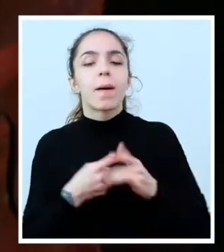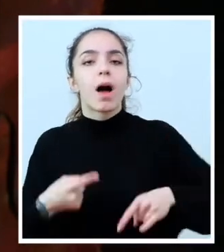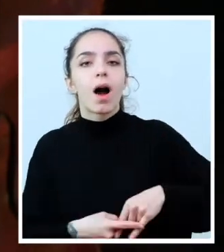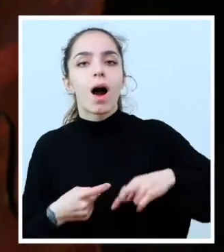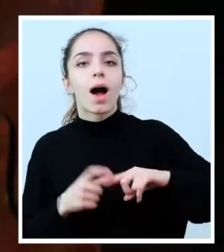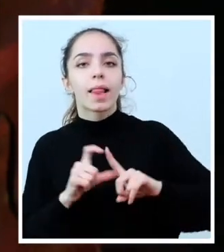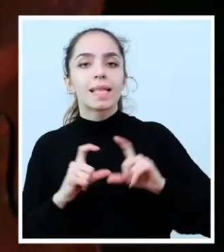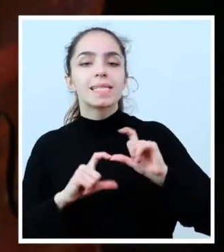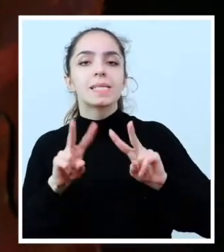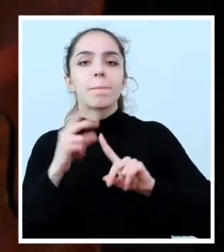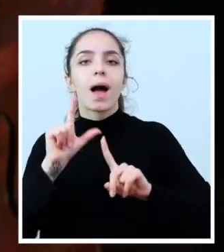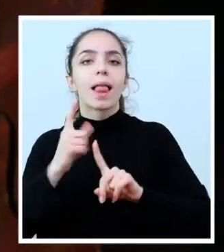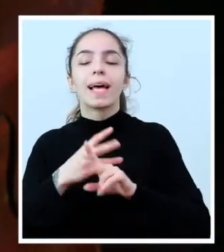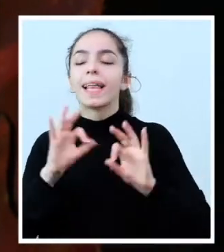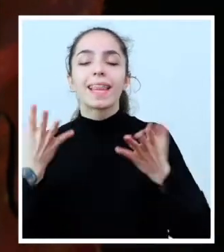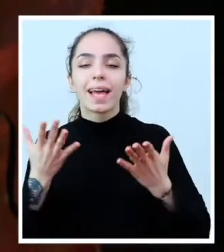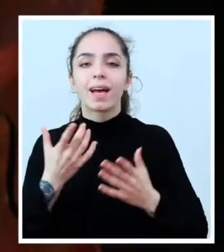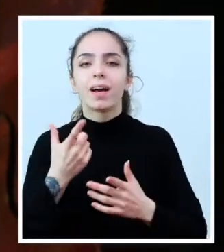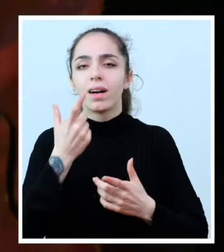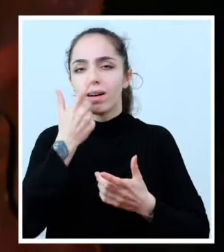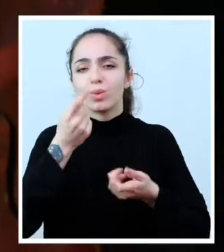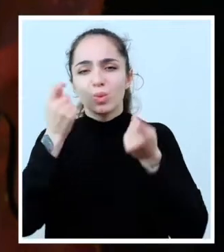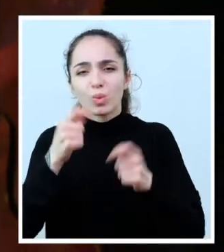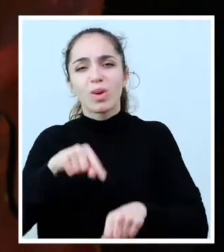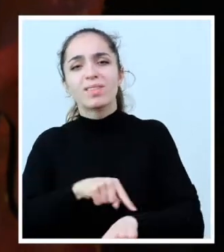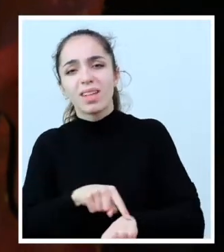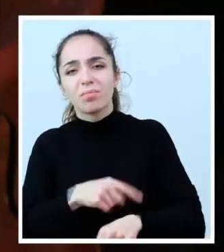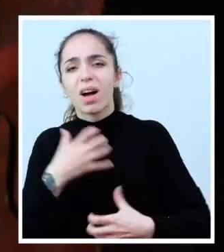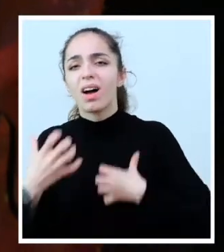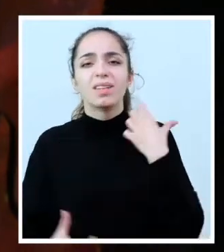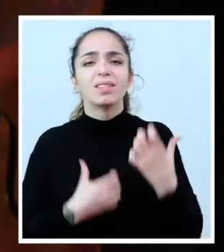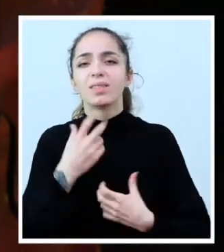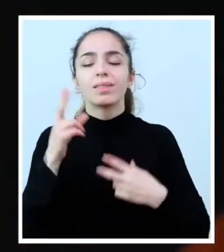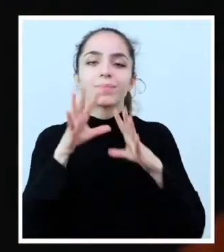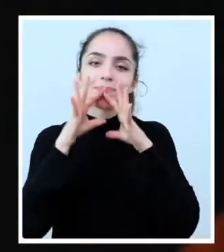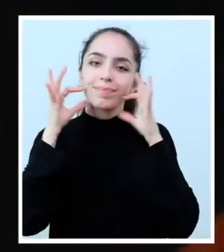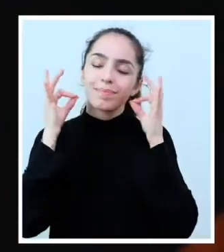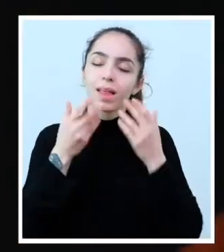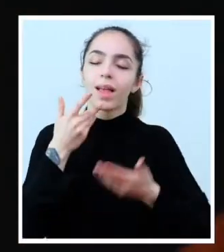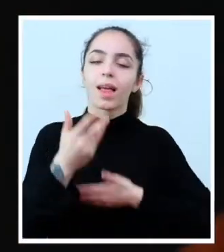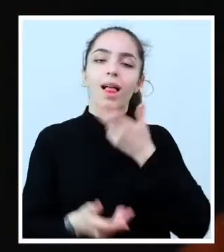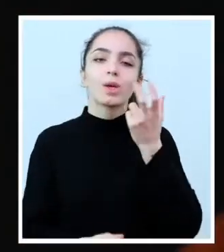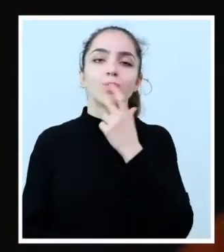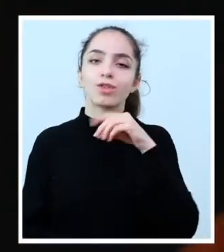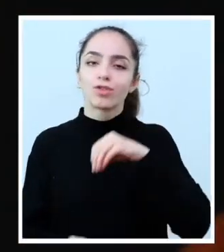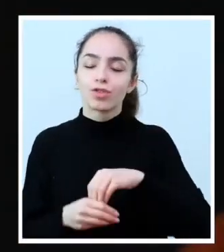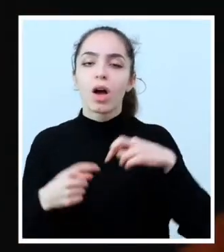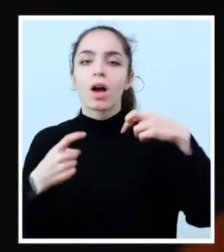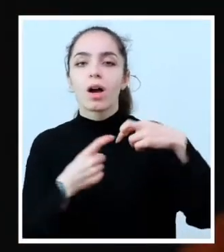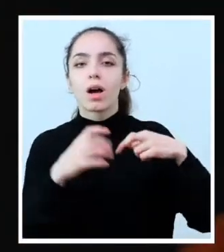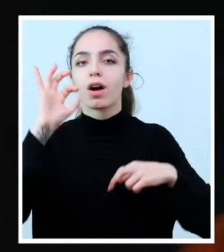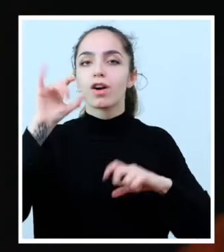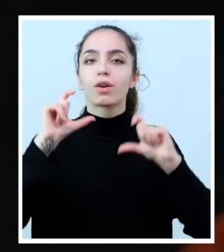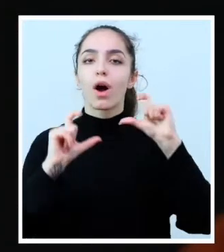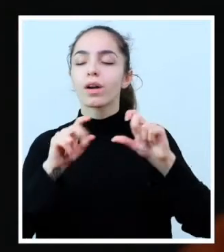Heart Smile. Heart Smile zor zamanlardaki acı gülümselerimizi anlatan bir parça. Genellikle rock